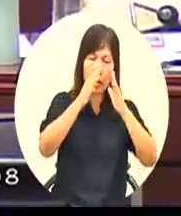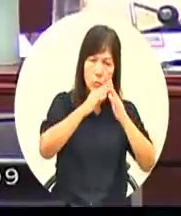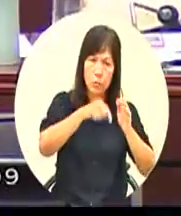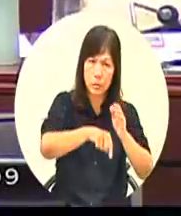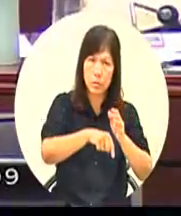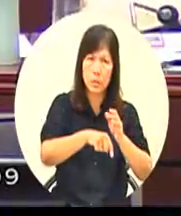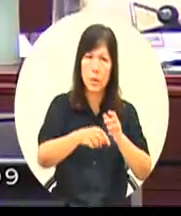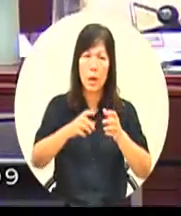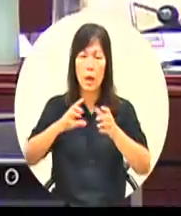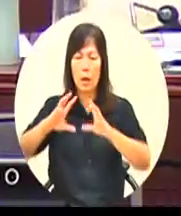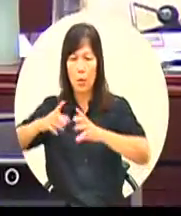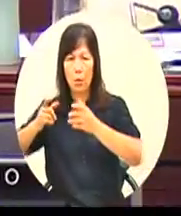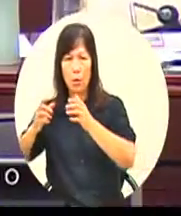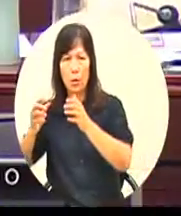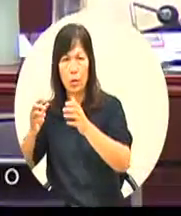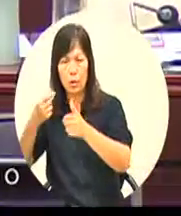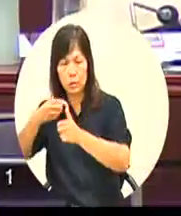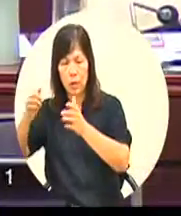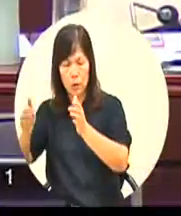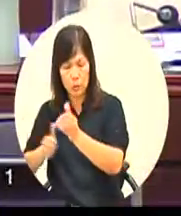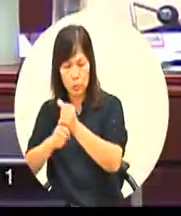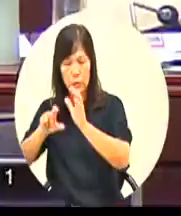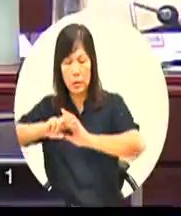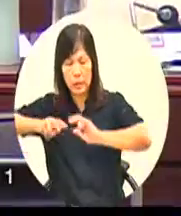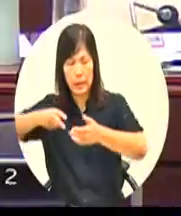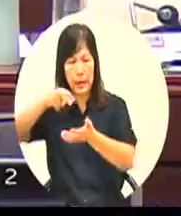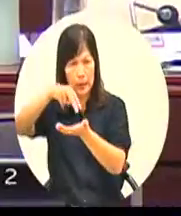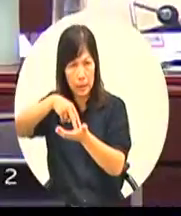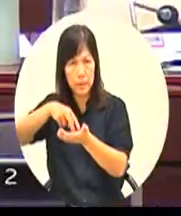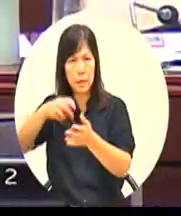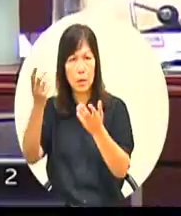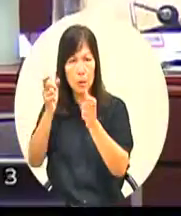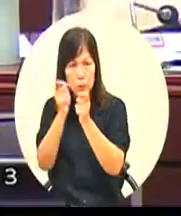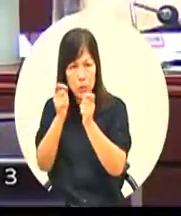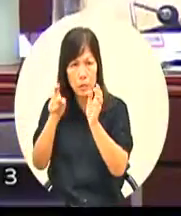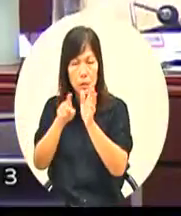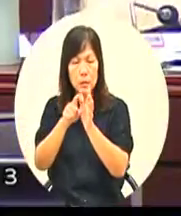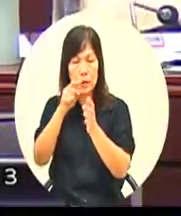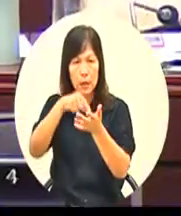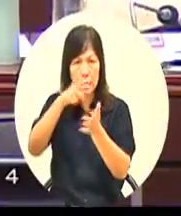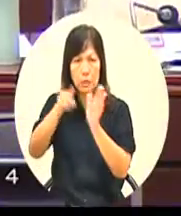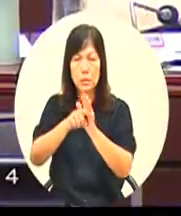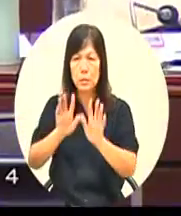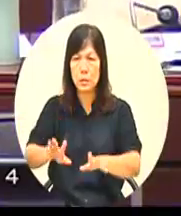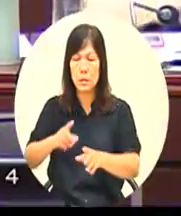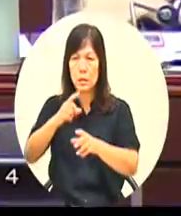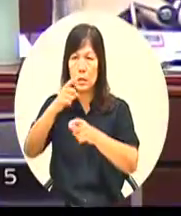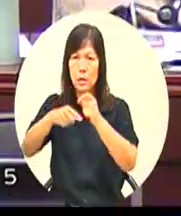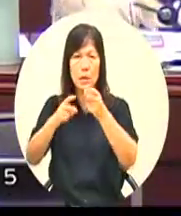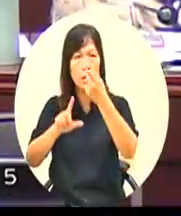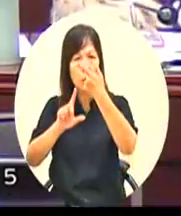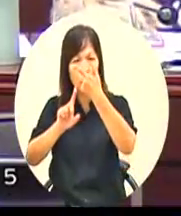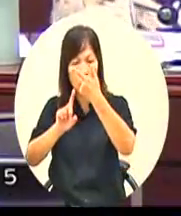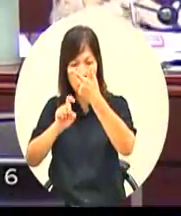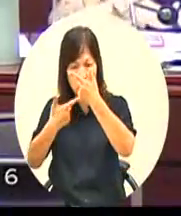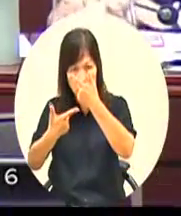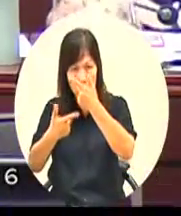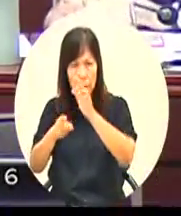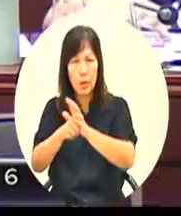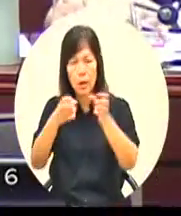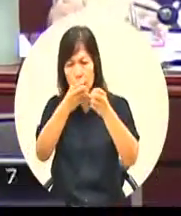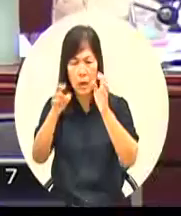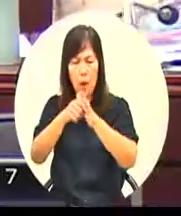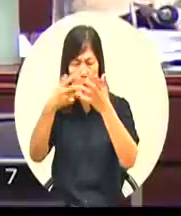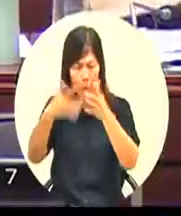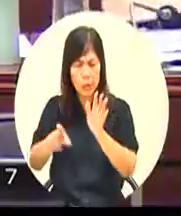教育局讨论这个改立的问题，最近的一次是在今年六月十六号，其中我们要谈好几个，主要都